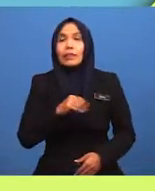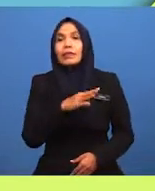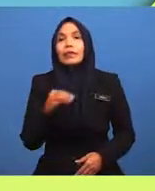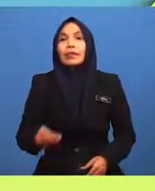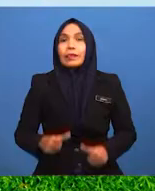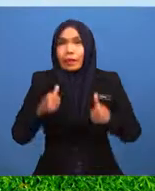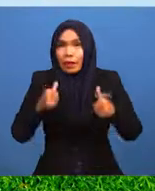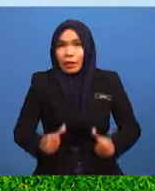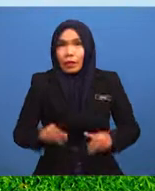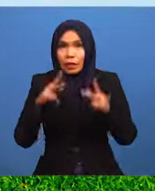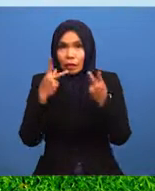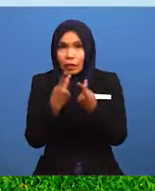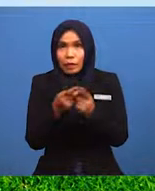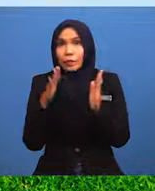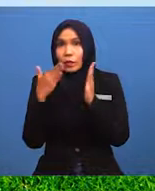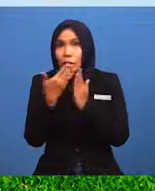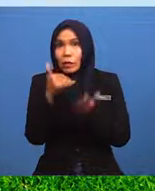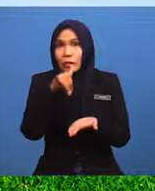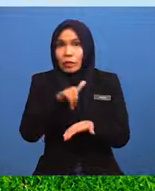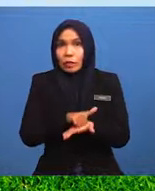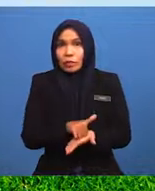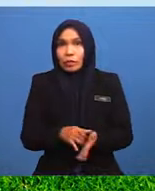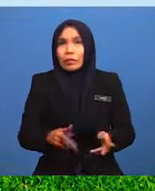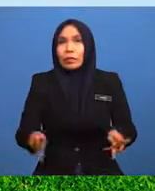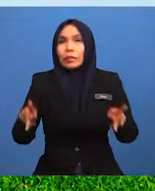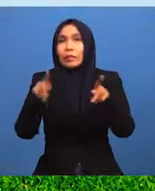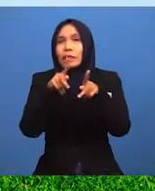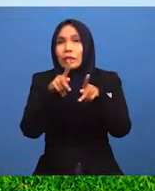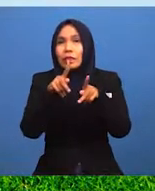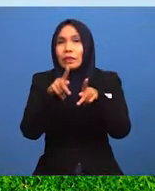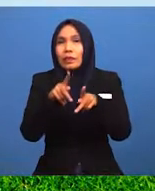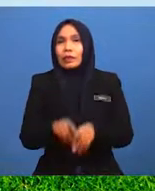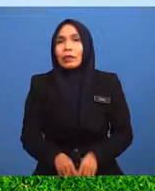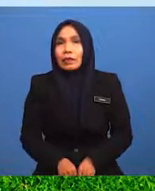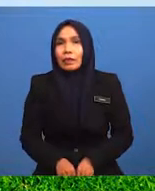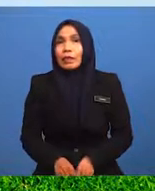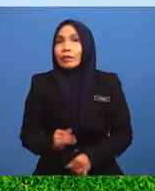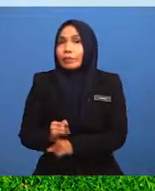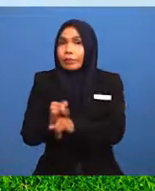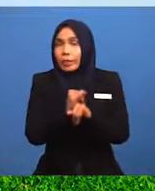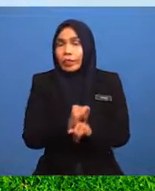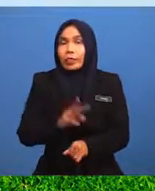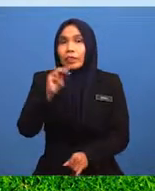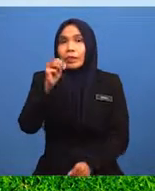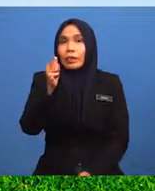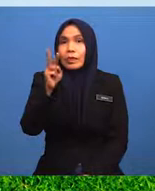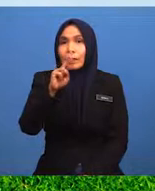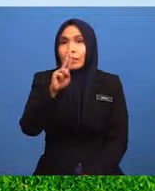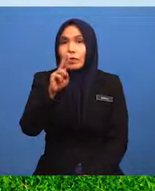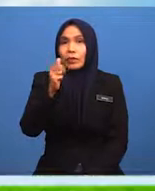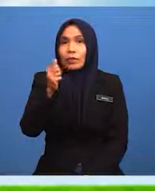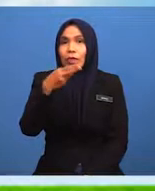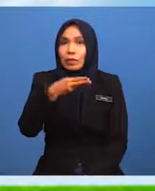keluarga. Oleh itu, pentingnya kita menjaga maruah diri dan ahli